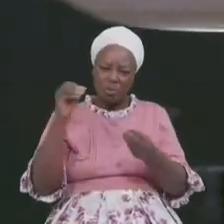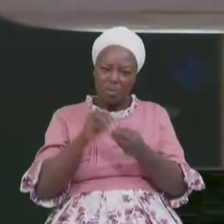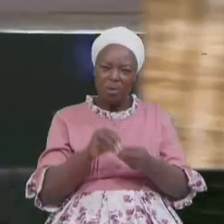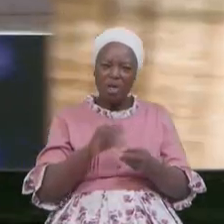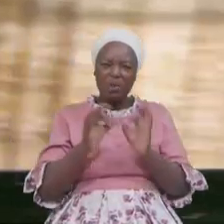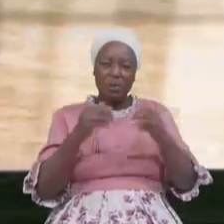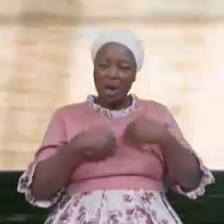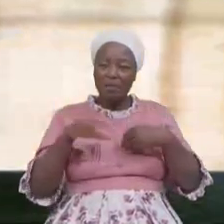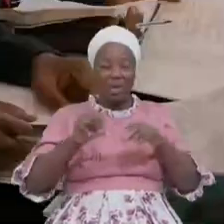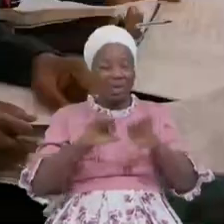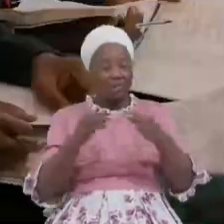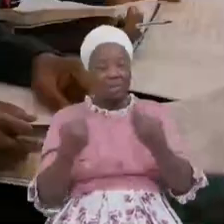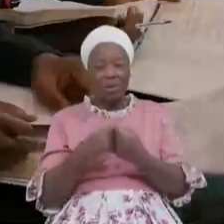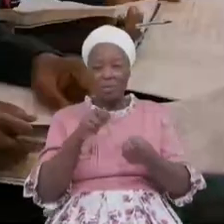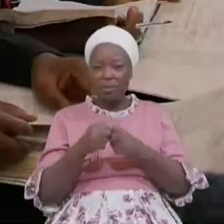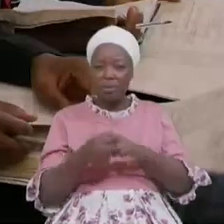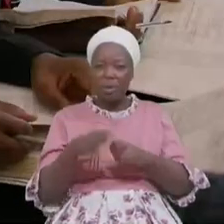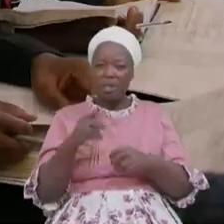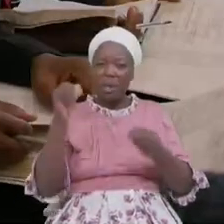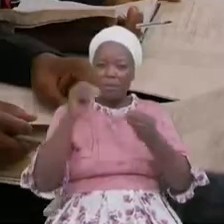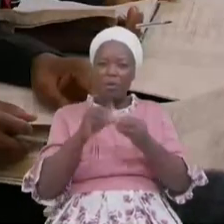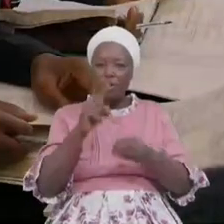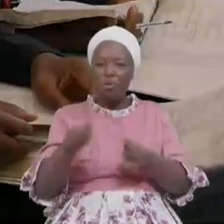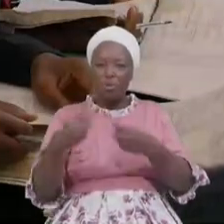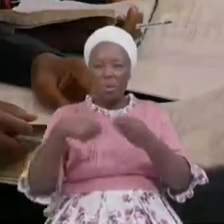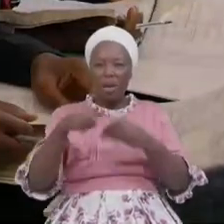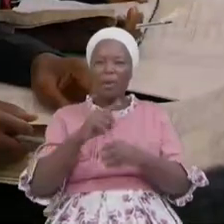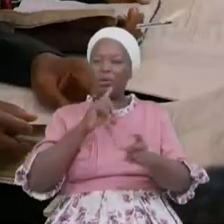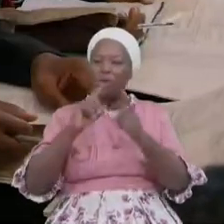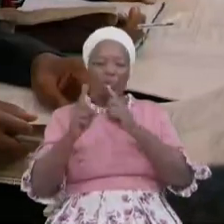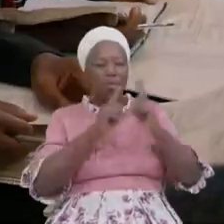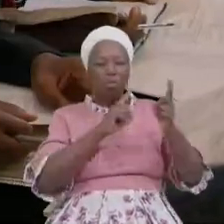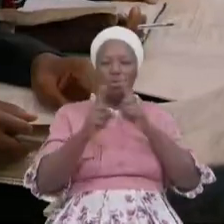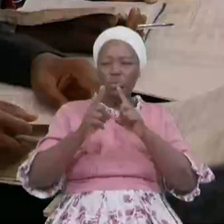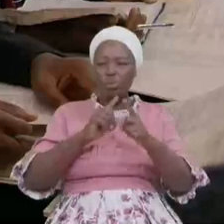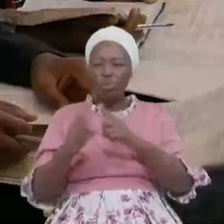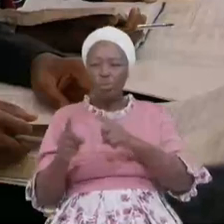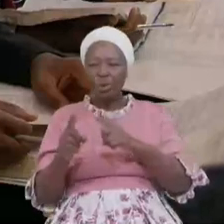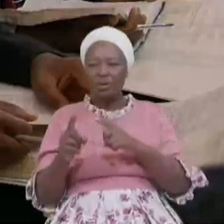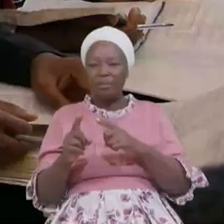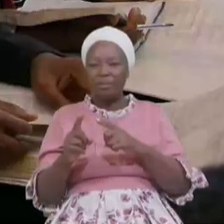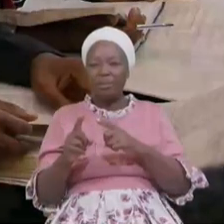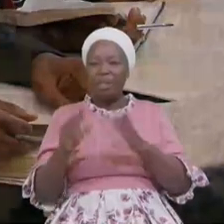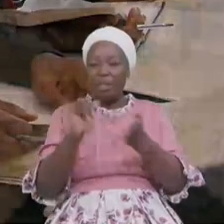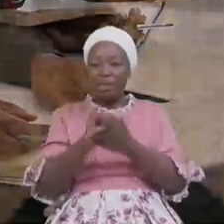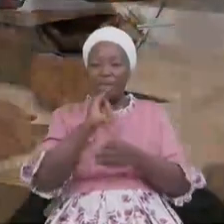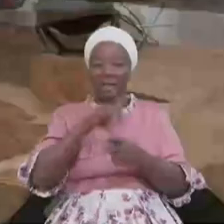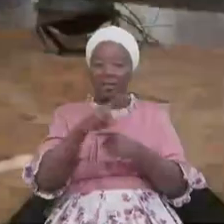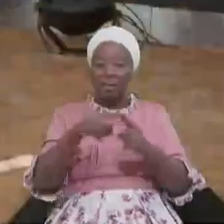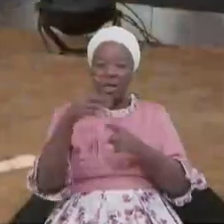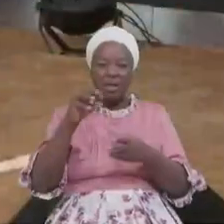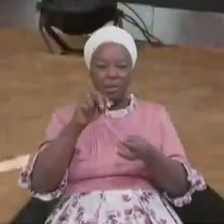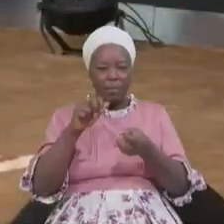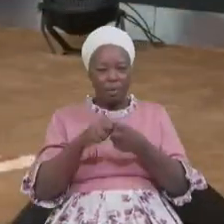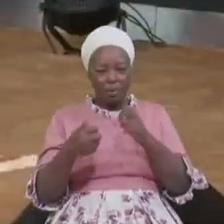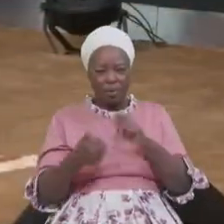problème familial, plus vous allez en parlant de ça. C'est en ce moment que le problème grandit.